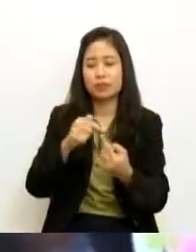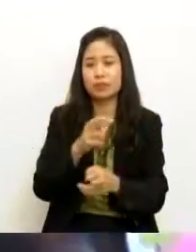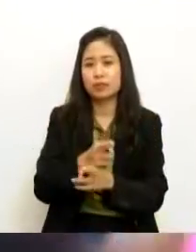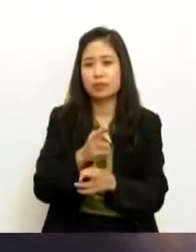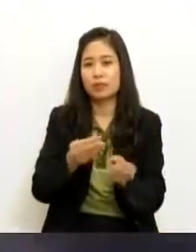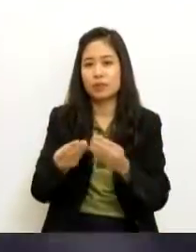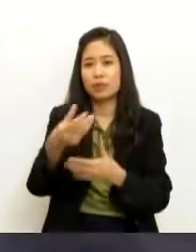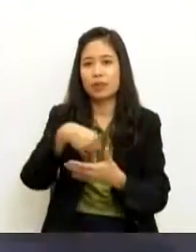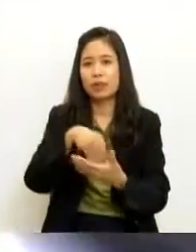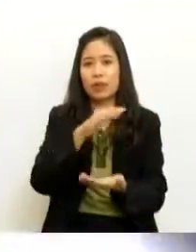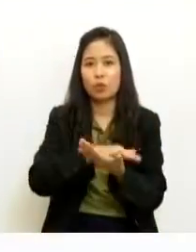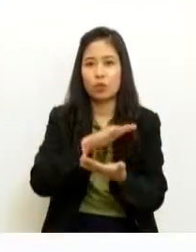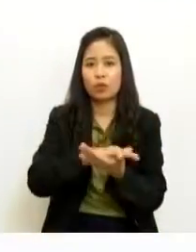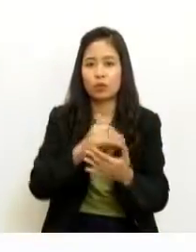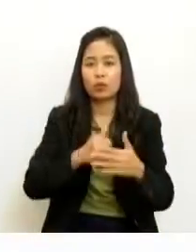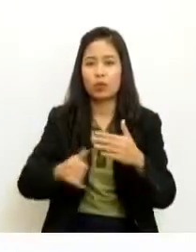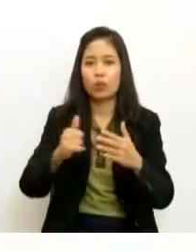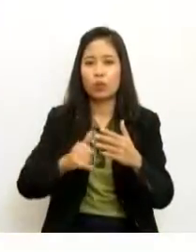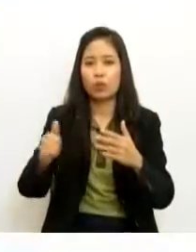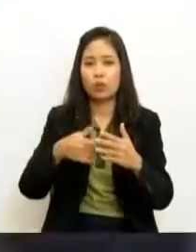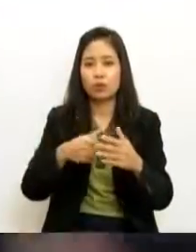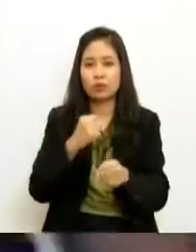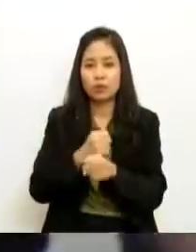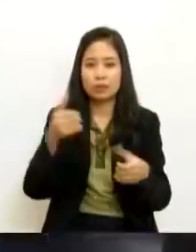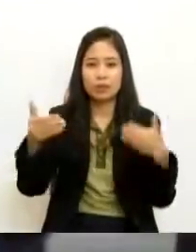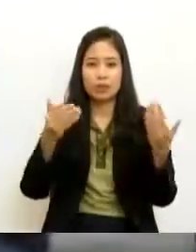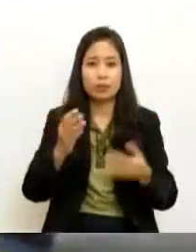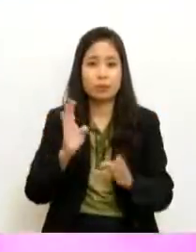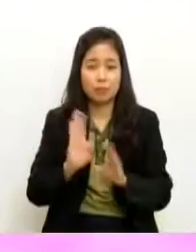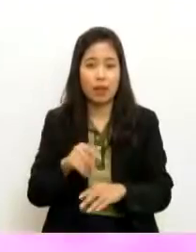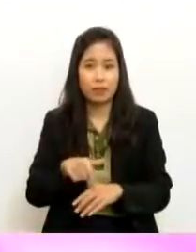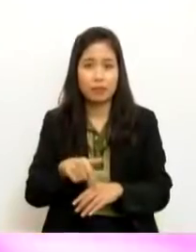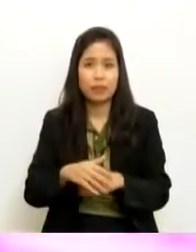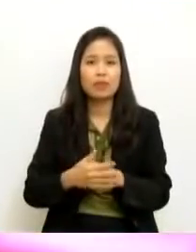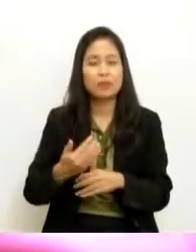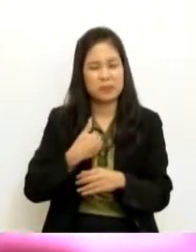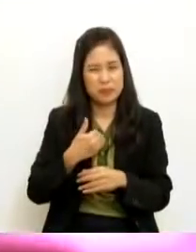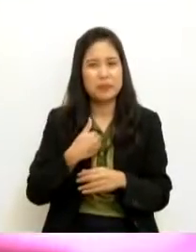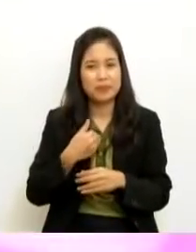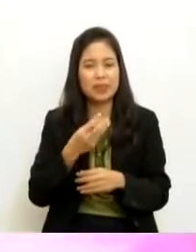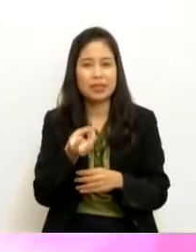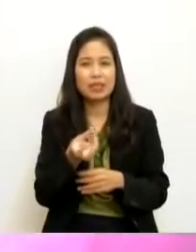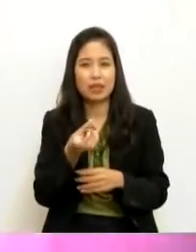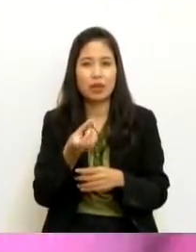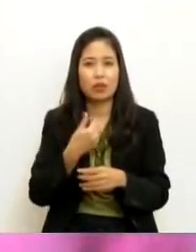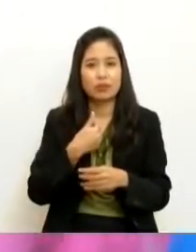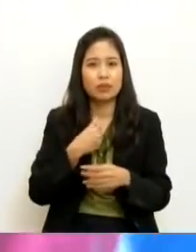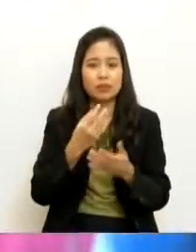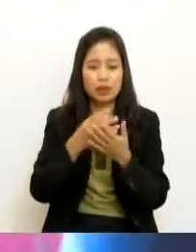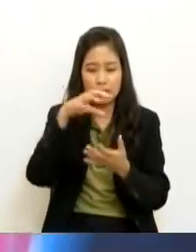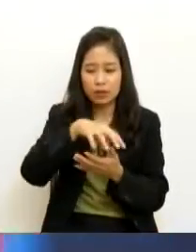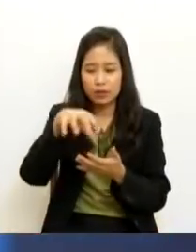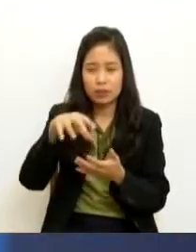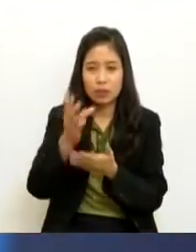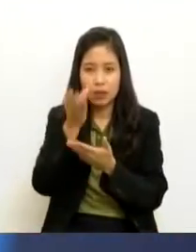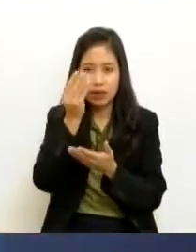งเรียนได้เคยพาทำกิจกรรมแบบนี้บ้างไหมครับ ก็มีบ้างค่ะก็จะเป็นการแบบเรียนรู้แบบ active